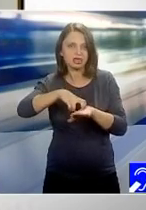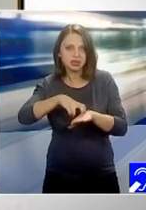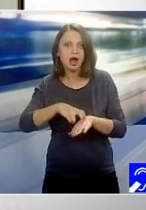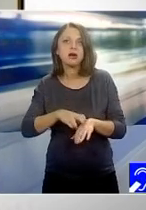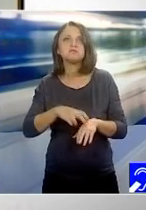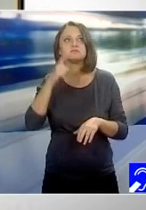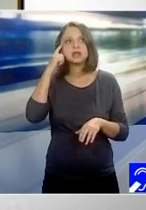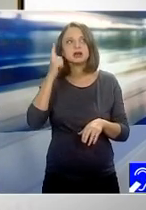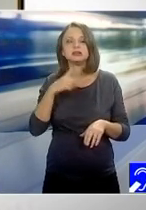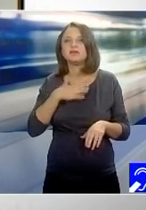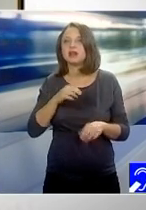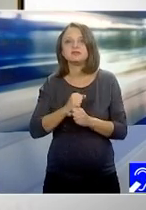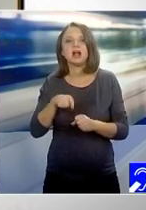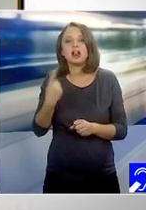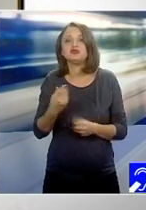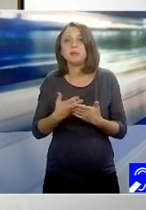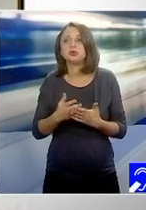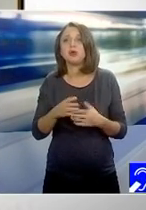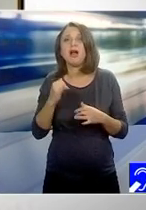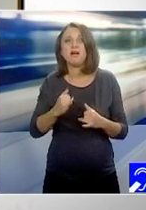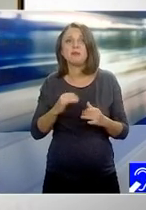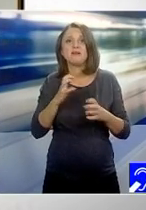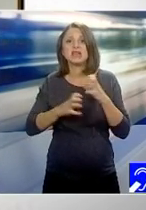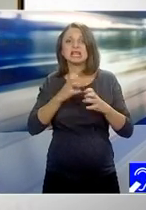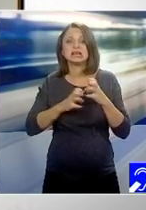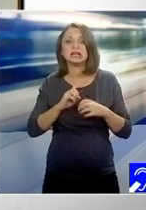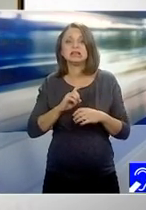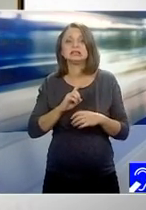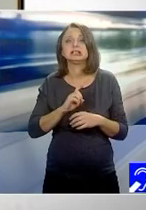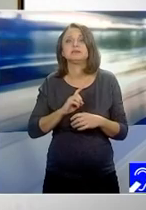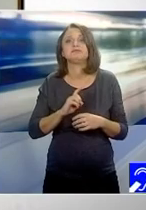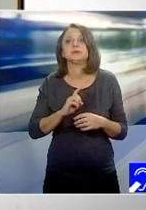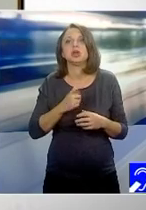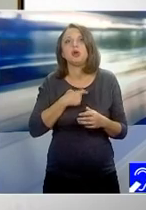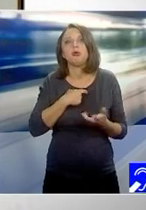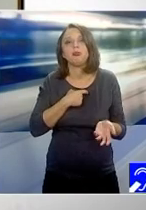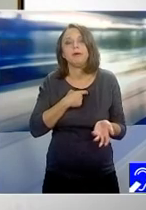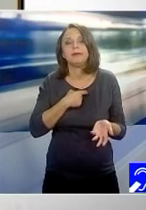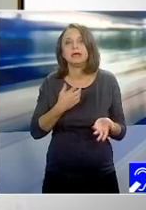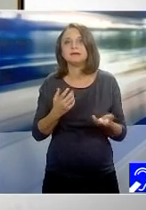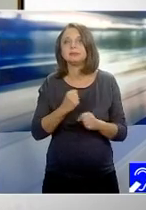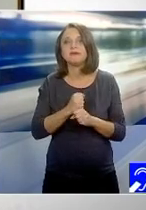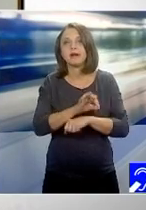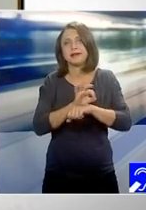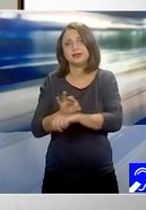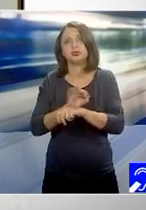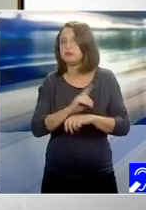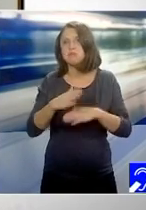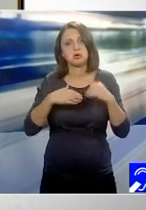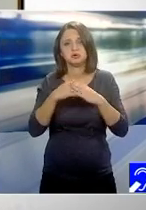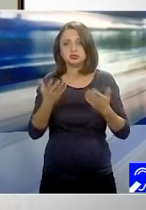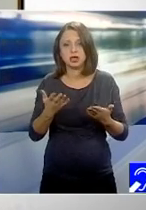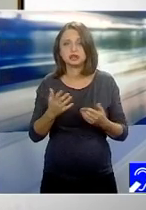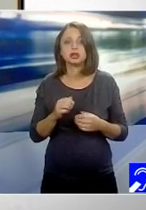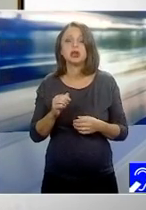tot ce înseamnă industria construcțiilor și face nougat acasă în garajul ei. Bineînțeles că o banca